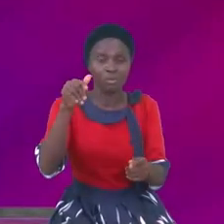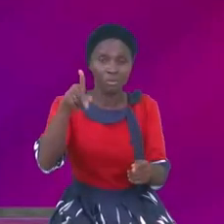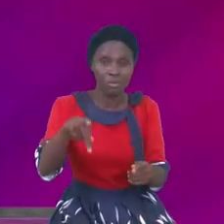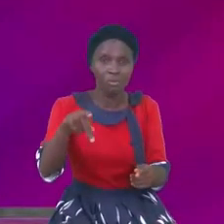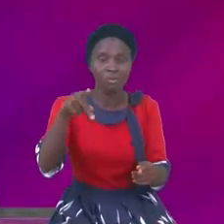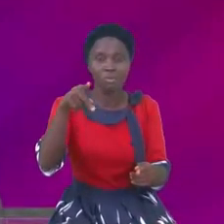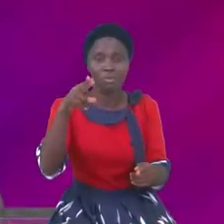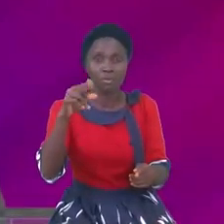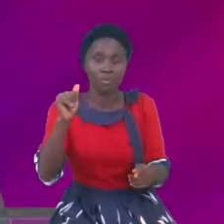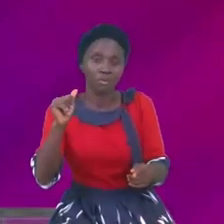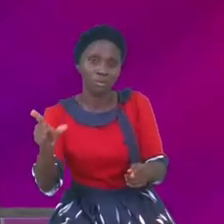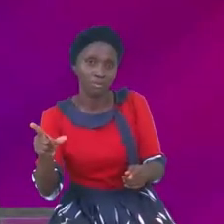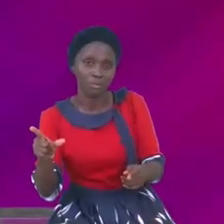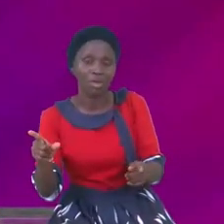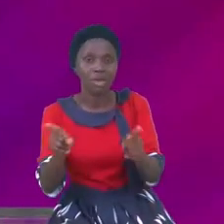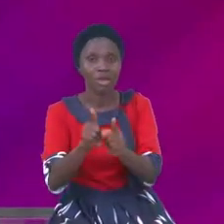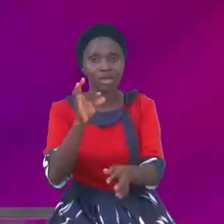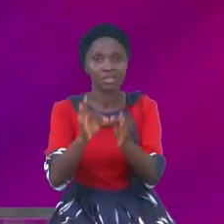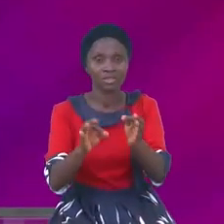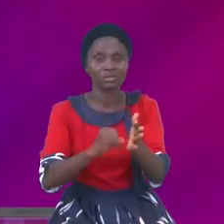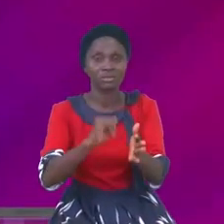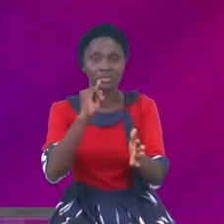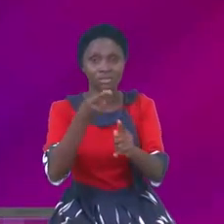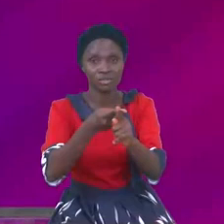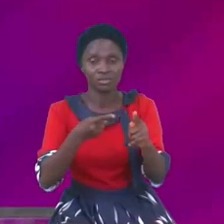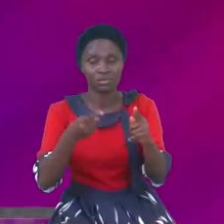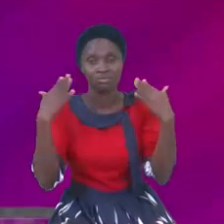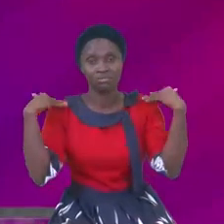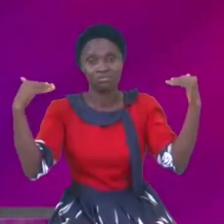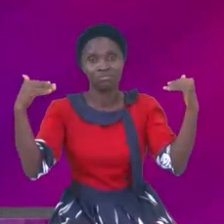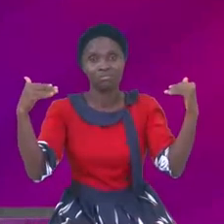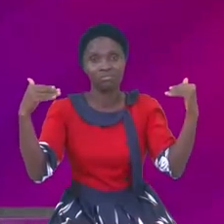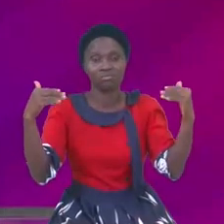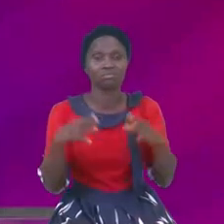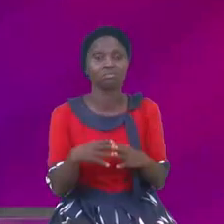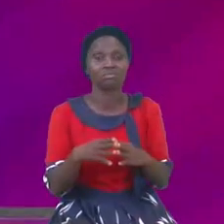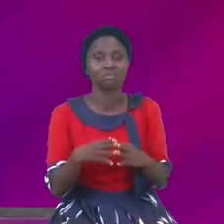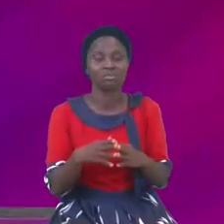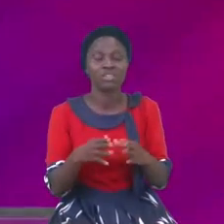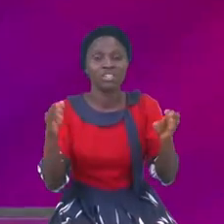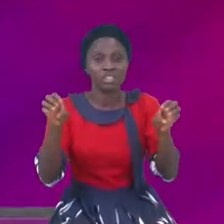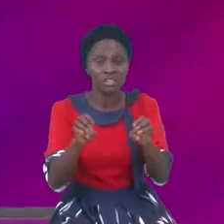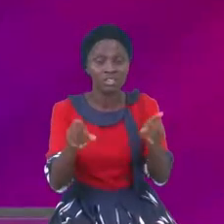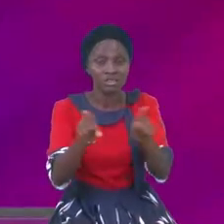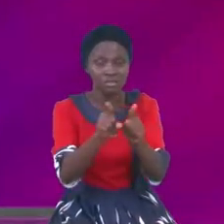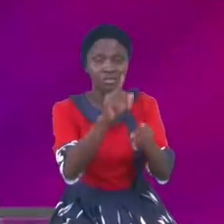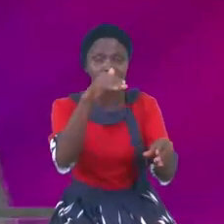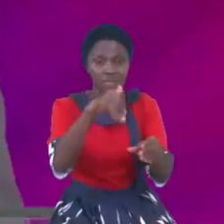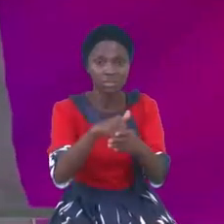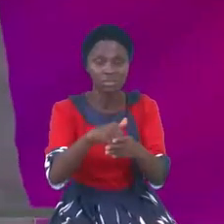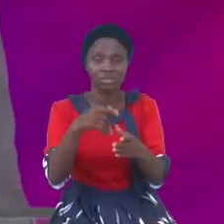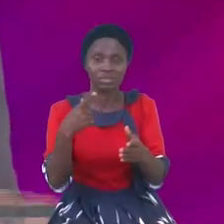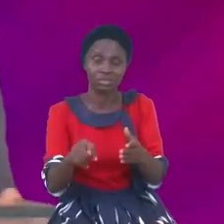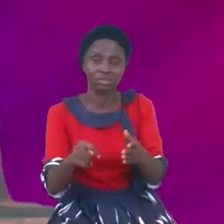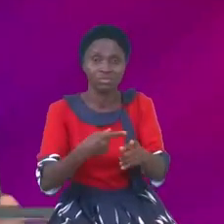homme. Ils ont reçu la parole comme si c'est un ange qui leur parlait. Malgré les stigmates de la